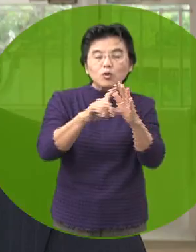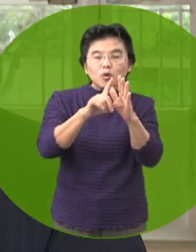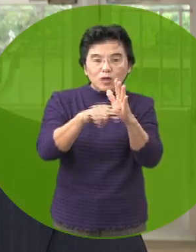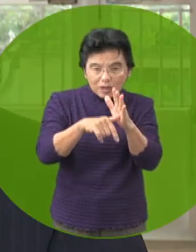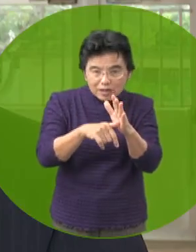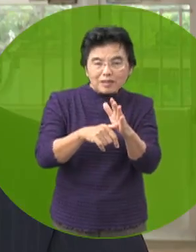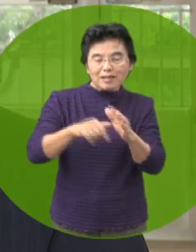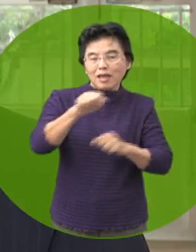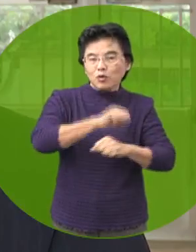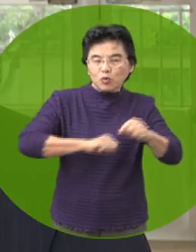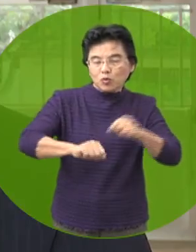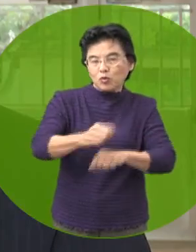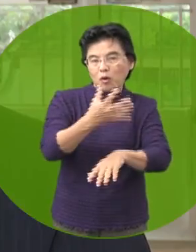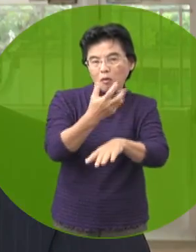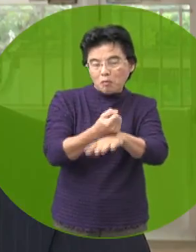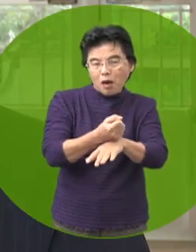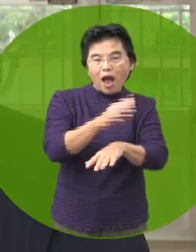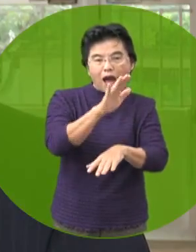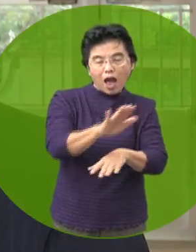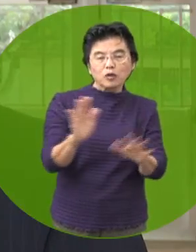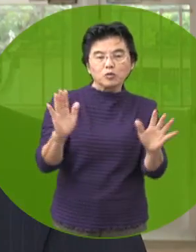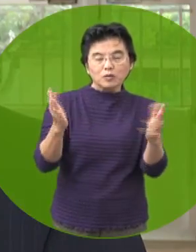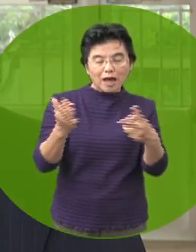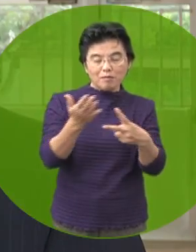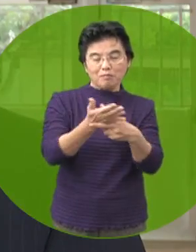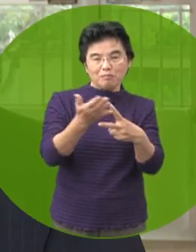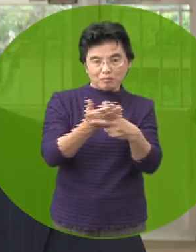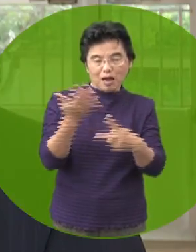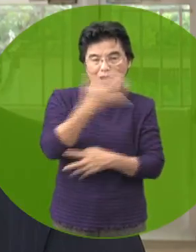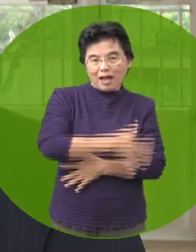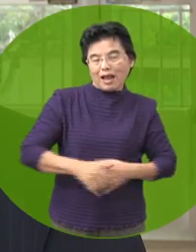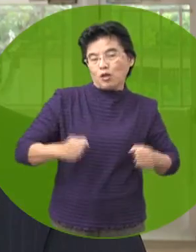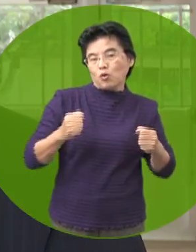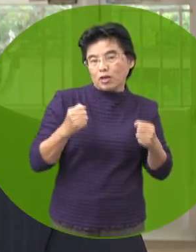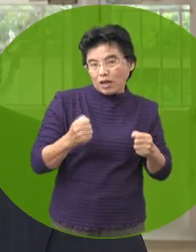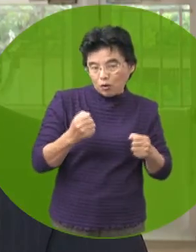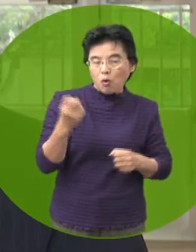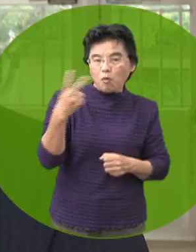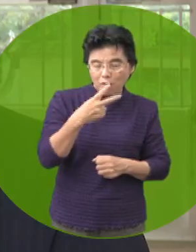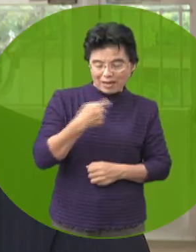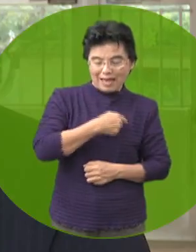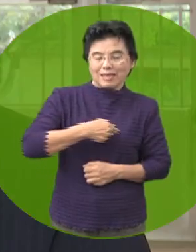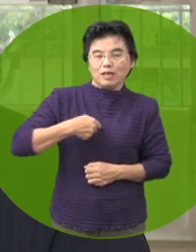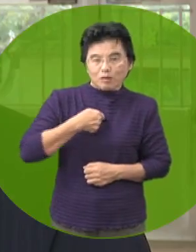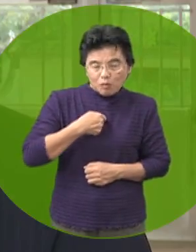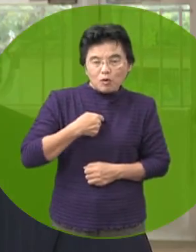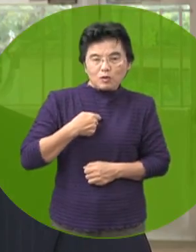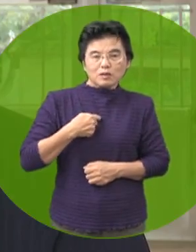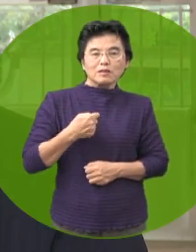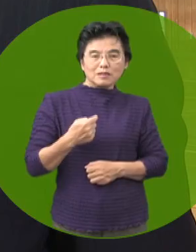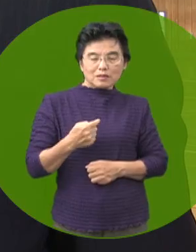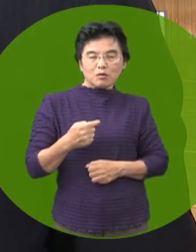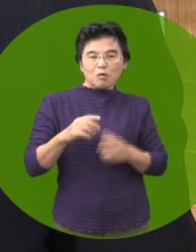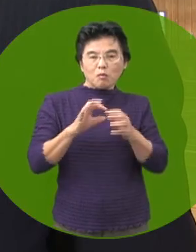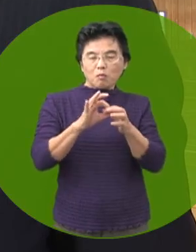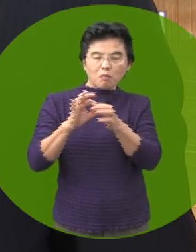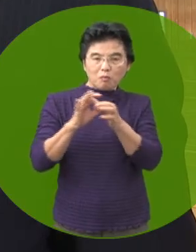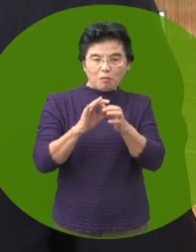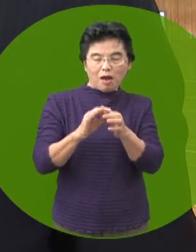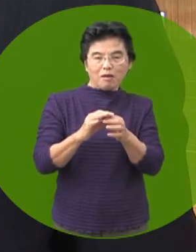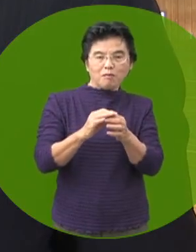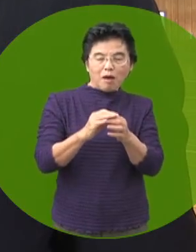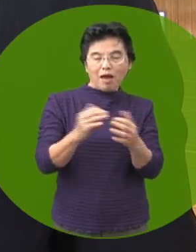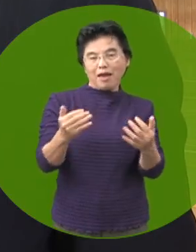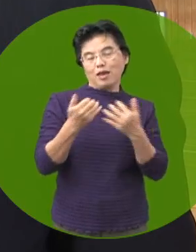運動習慣が身についているかいないかで、体の健康はもちろん、心の健康にも大きく影響します。 確かに